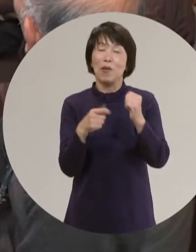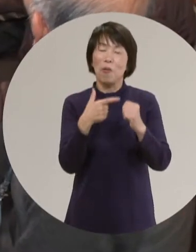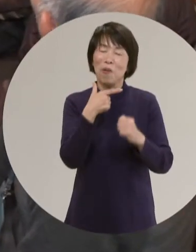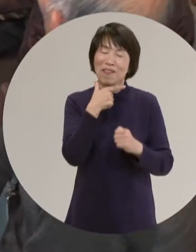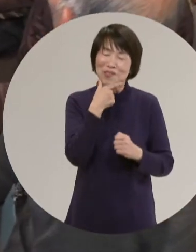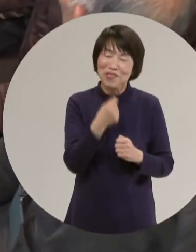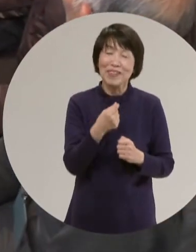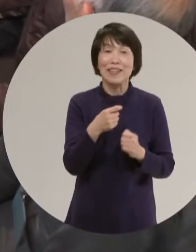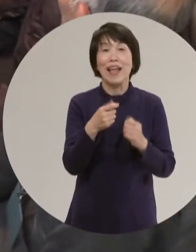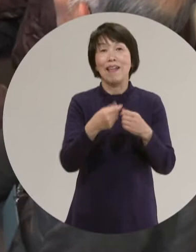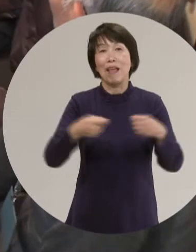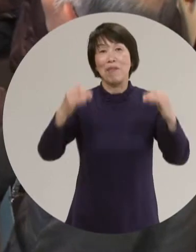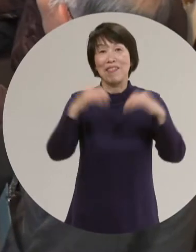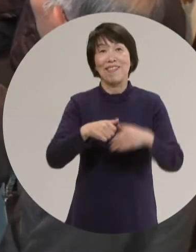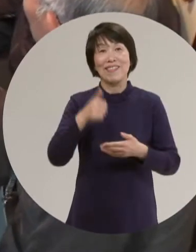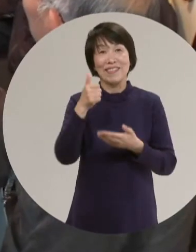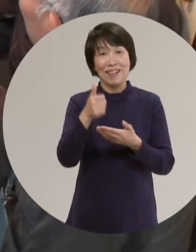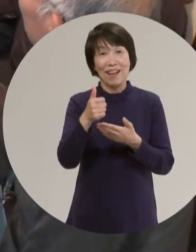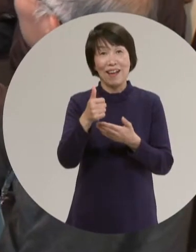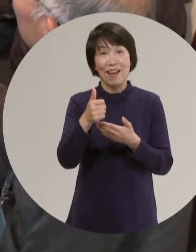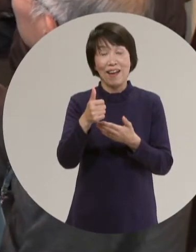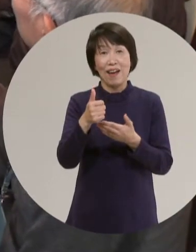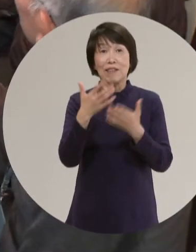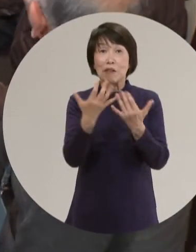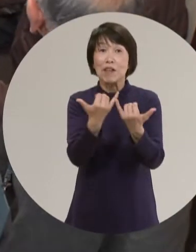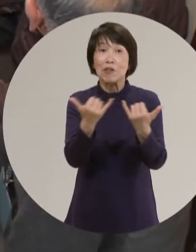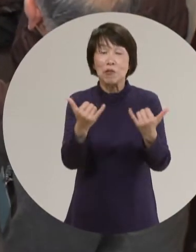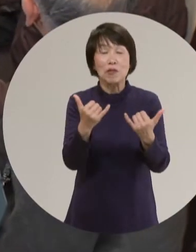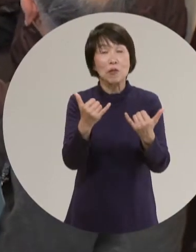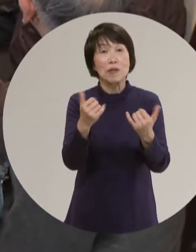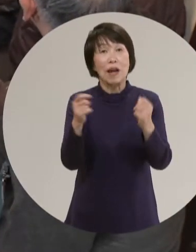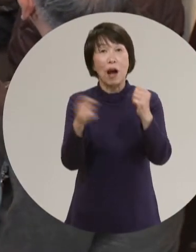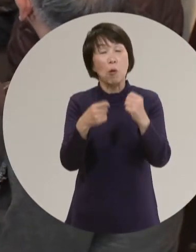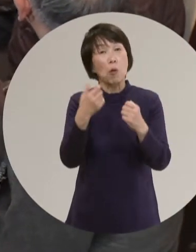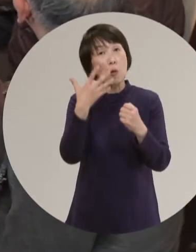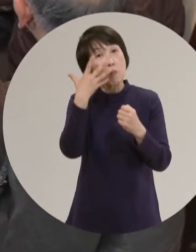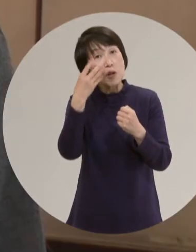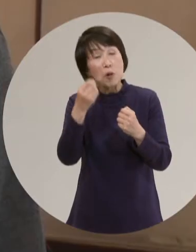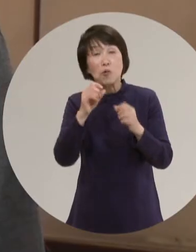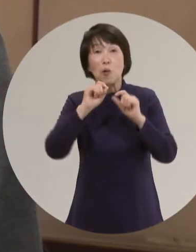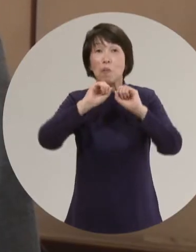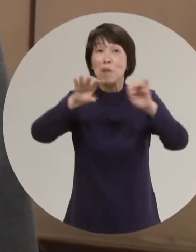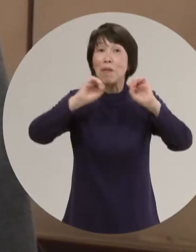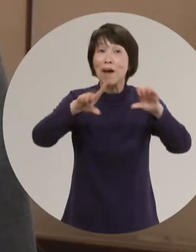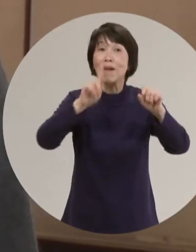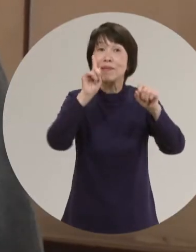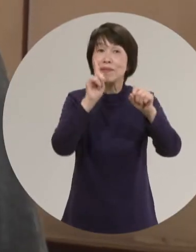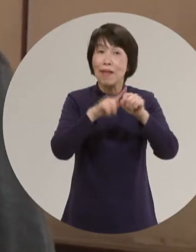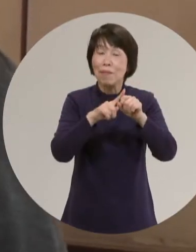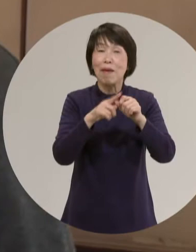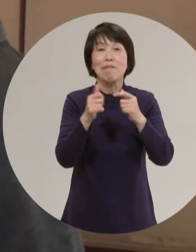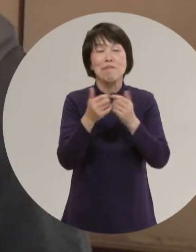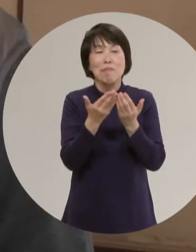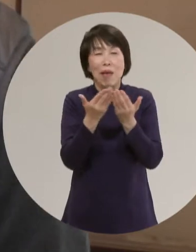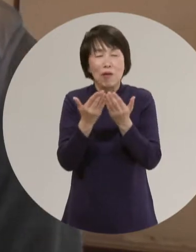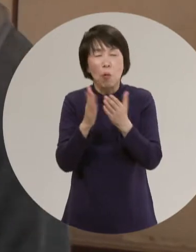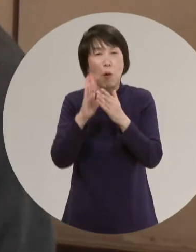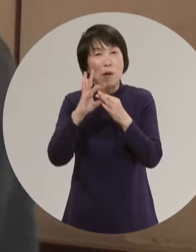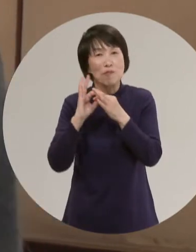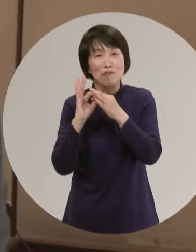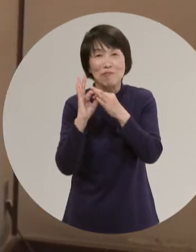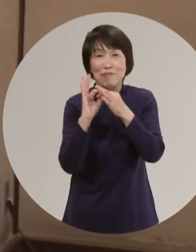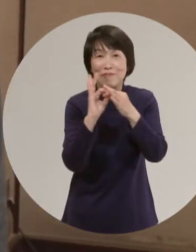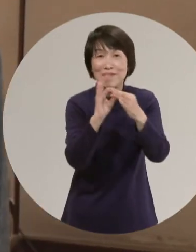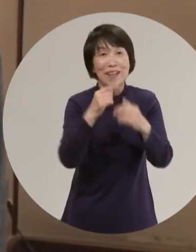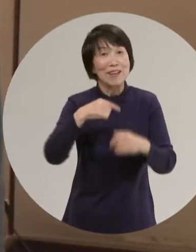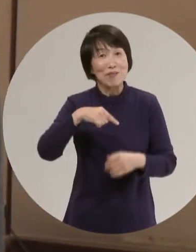赤穂が大好きな鍋谷さん、より多くの方に赤穂の魅力を伝えるため鍋谷さんの